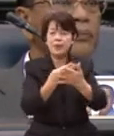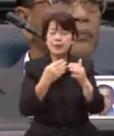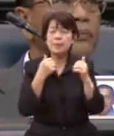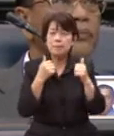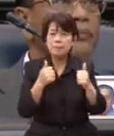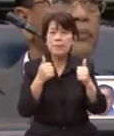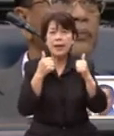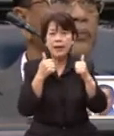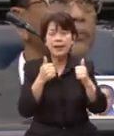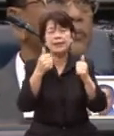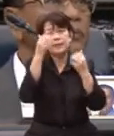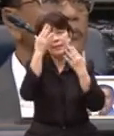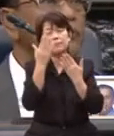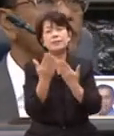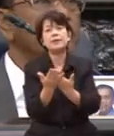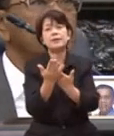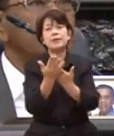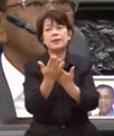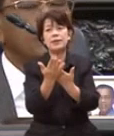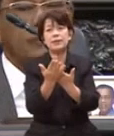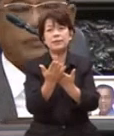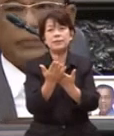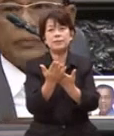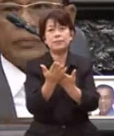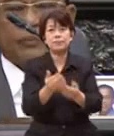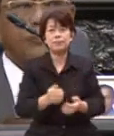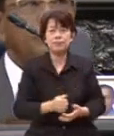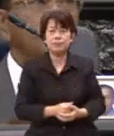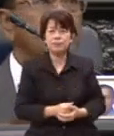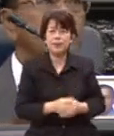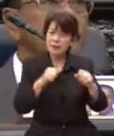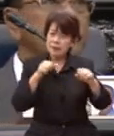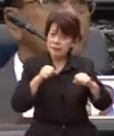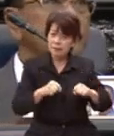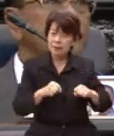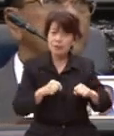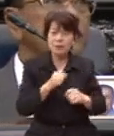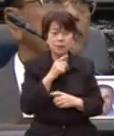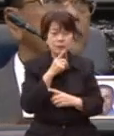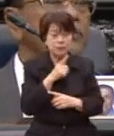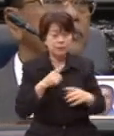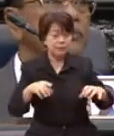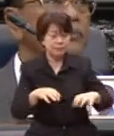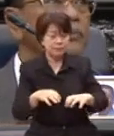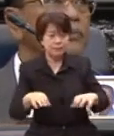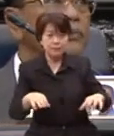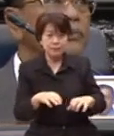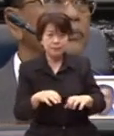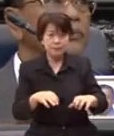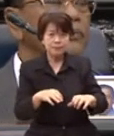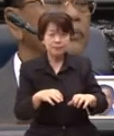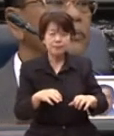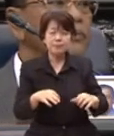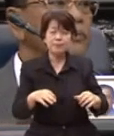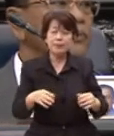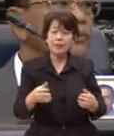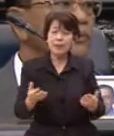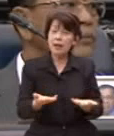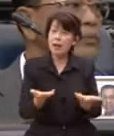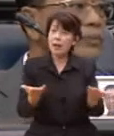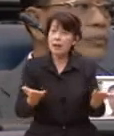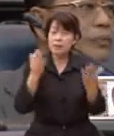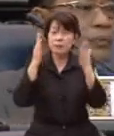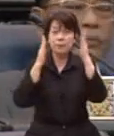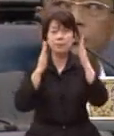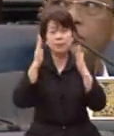saya mencadangkan supaya untuk merealisasikan perpaduan kaum dalam negara kita maka